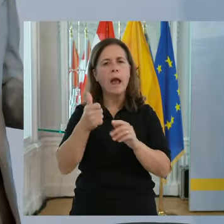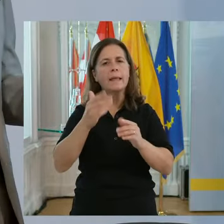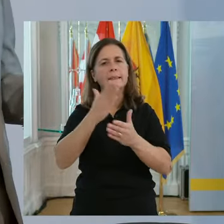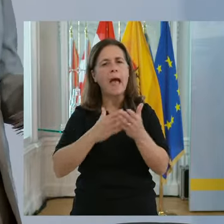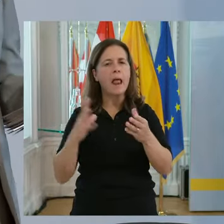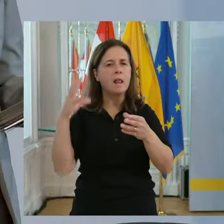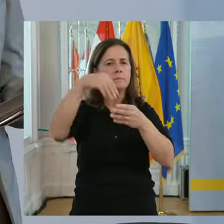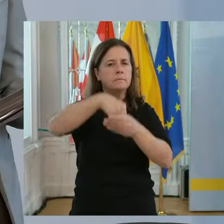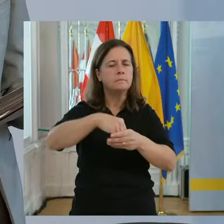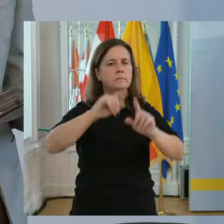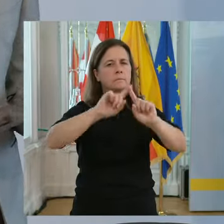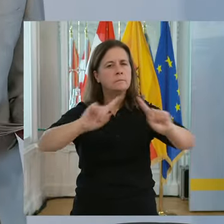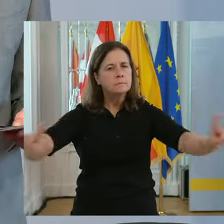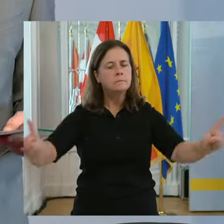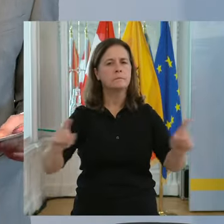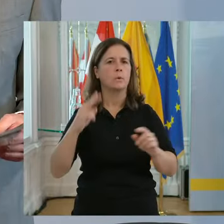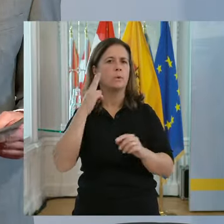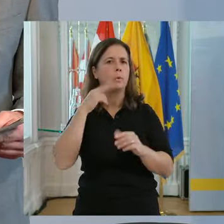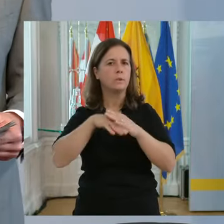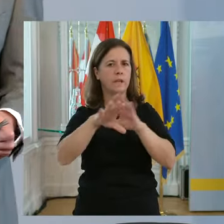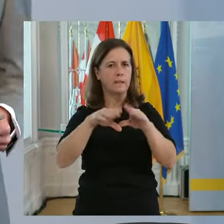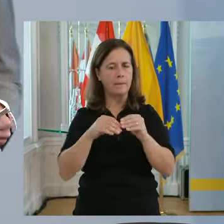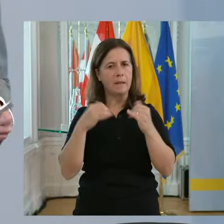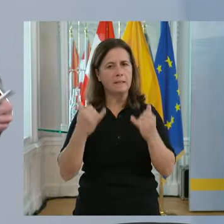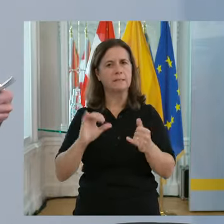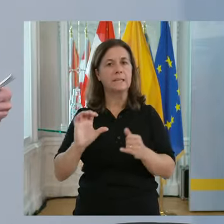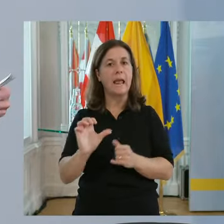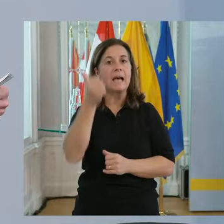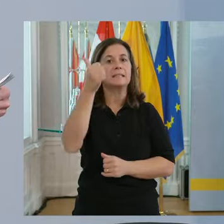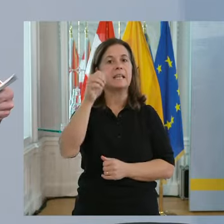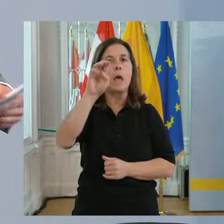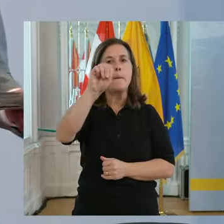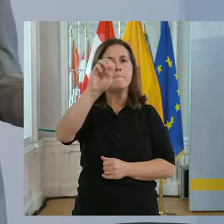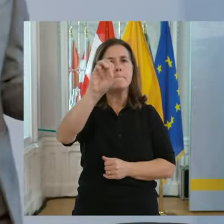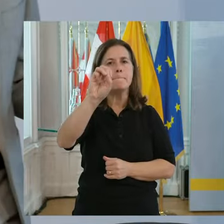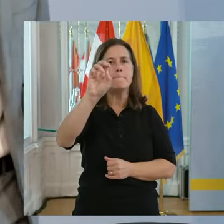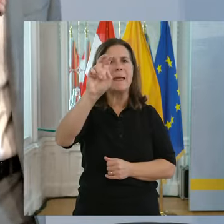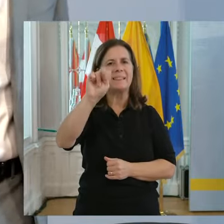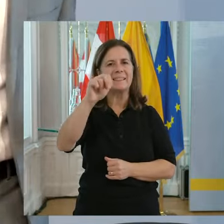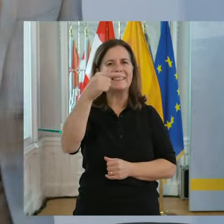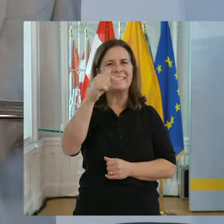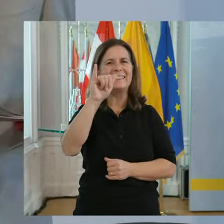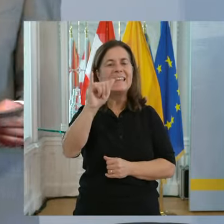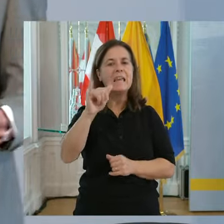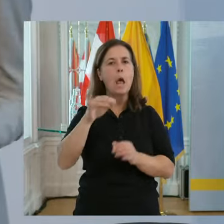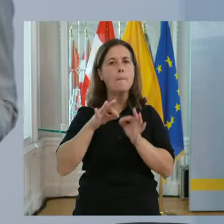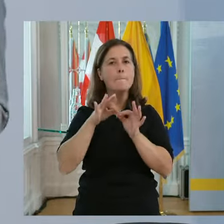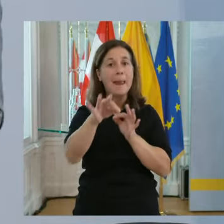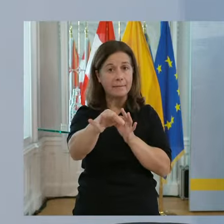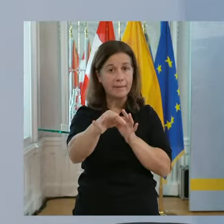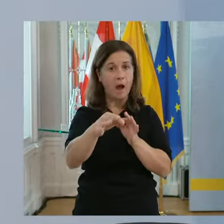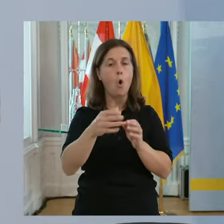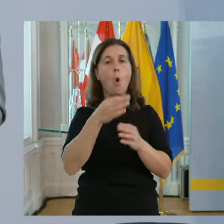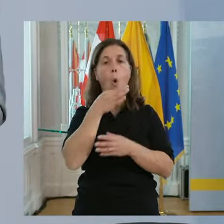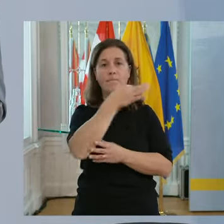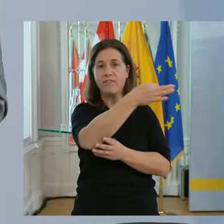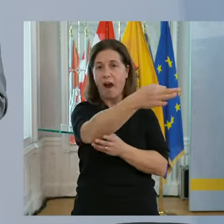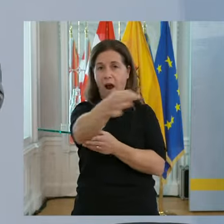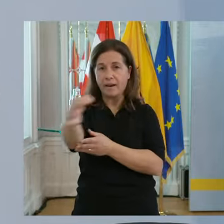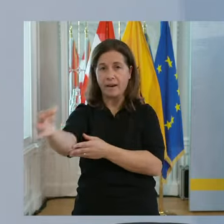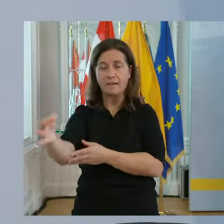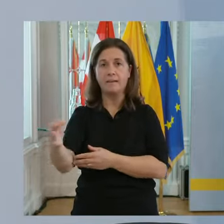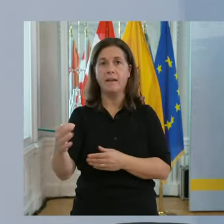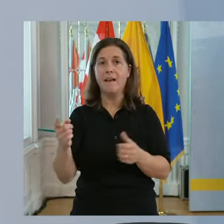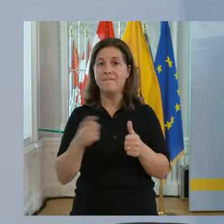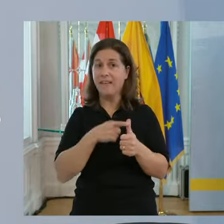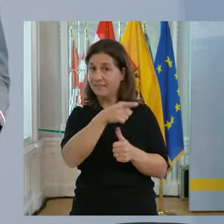das ist auch das perfekte Stichwort, das uns zur ersten Mentimeter-Umfrage bringt. Falls Sie Mentimeter noch nicht kennen, wird Ihnen das jetzt